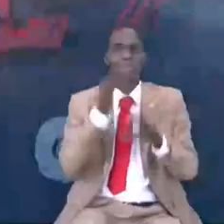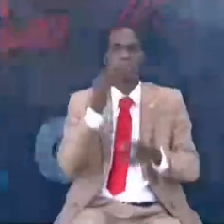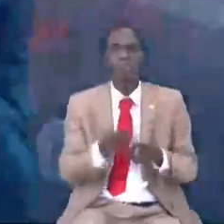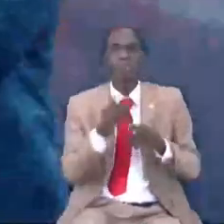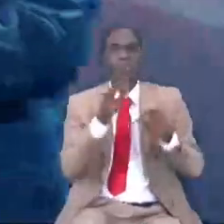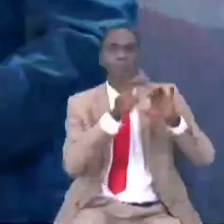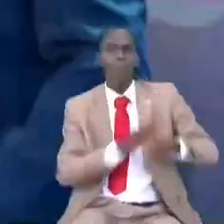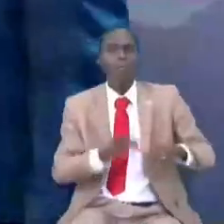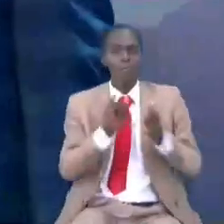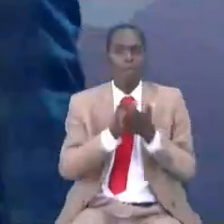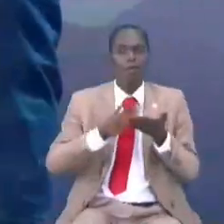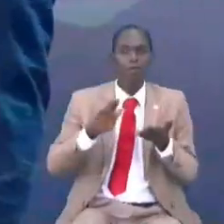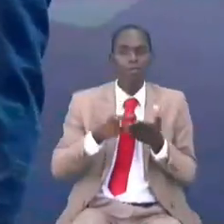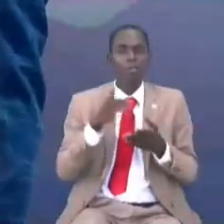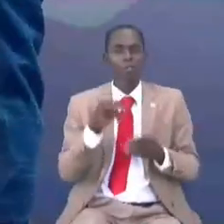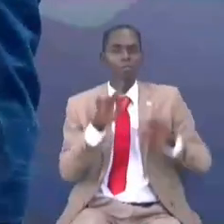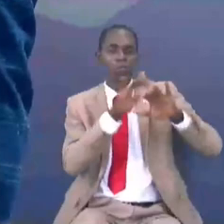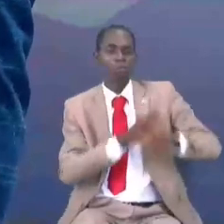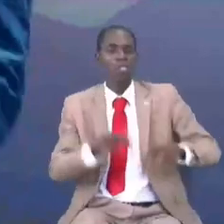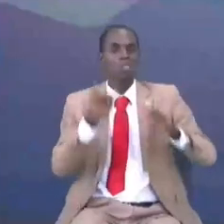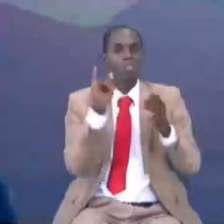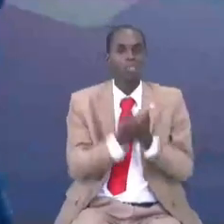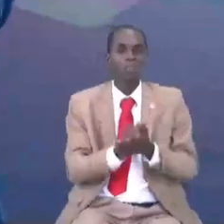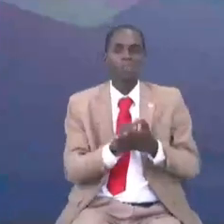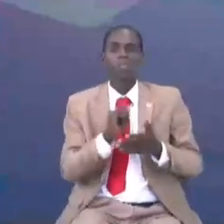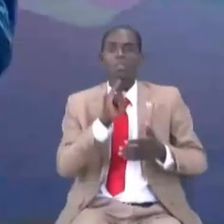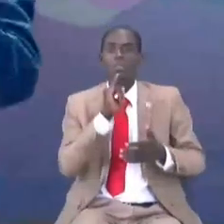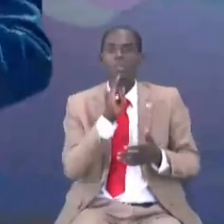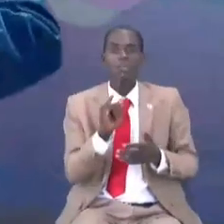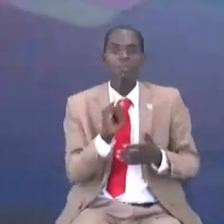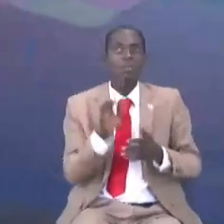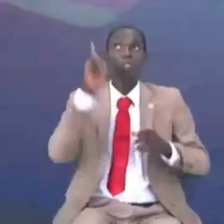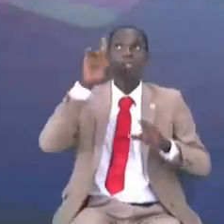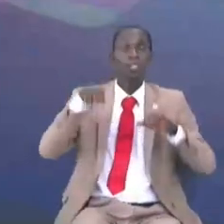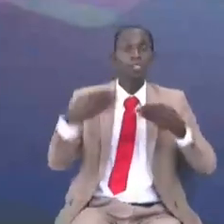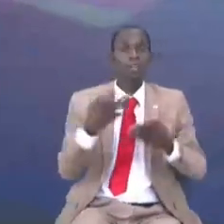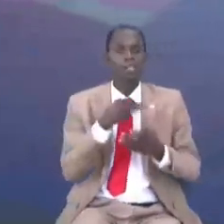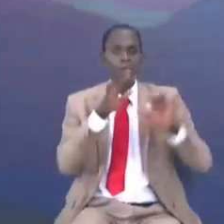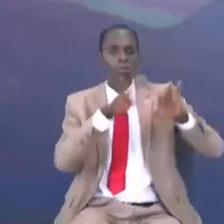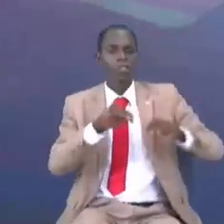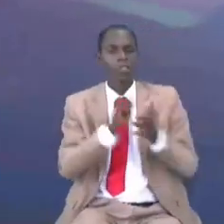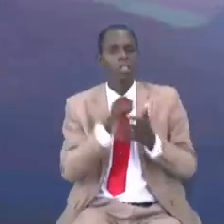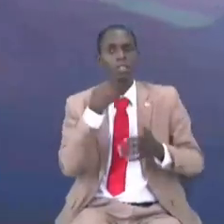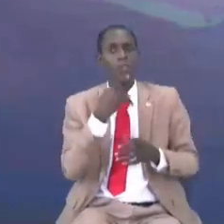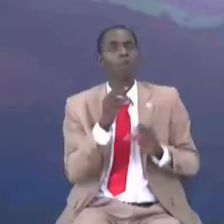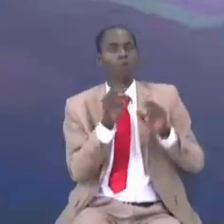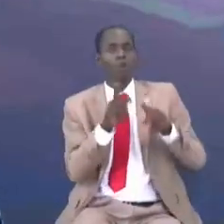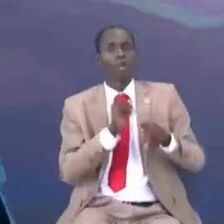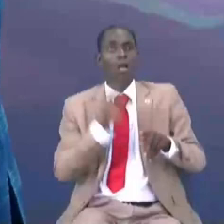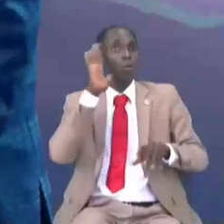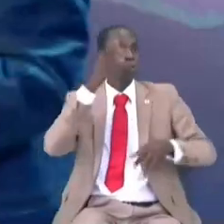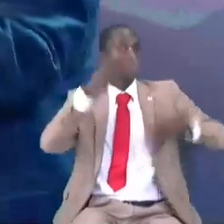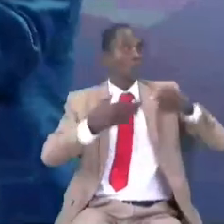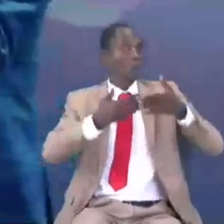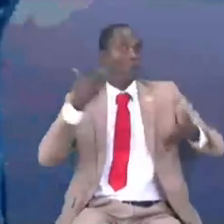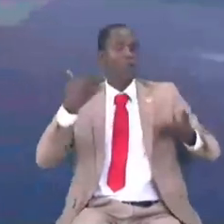qui rachète. La miséricorde qui dit d'accord, j'ai dit que je vais te juger. Plus de jugement encore. Nous sommes